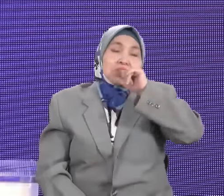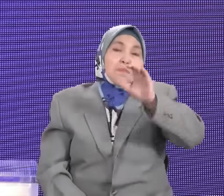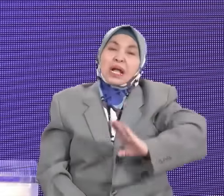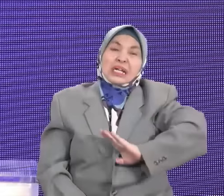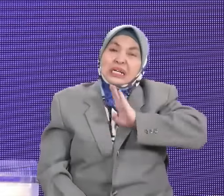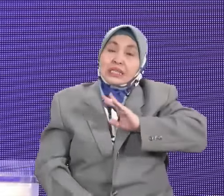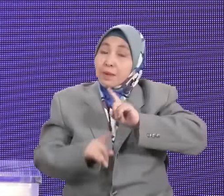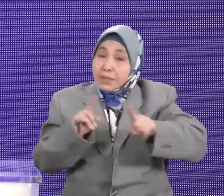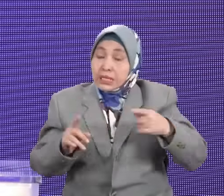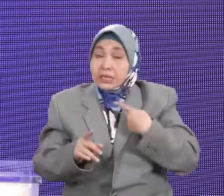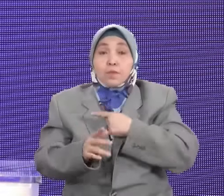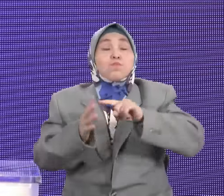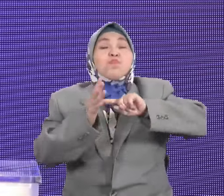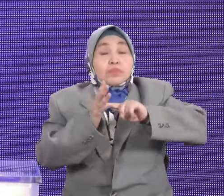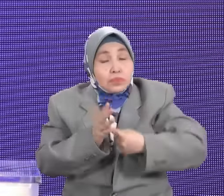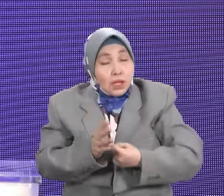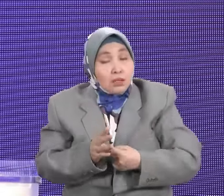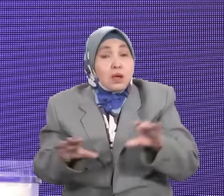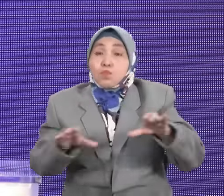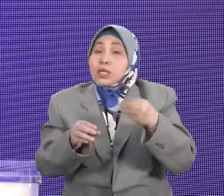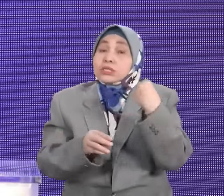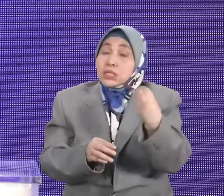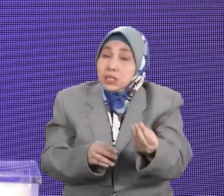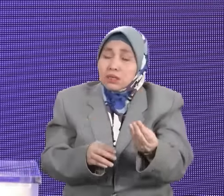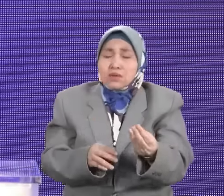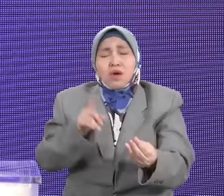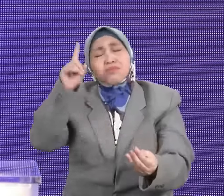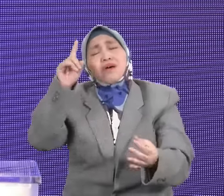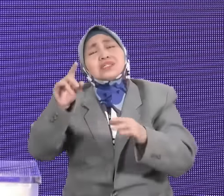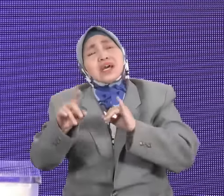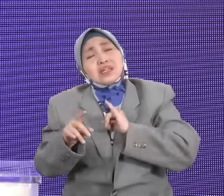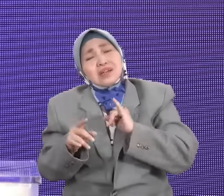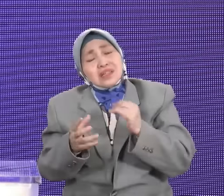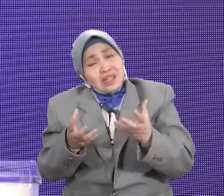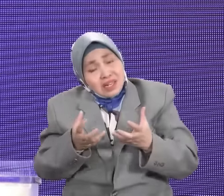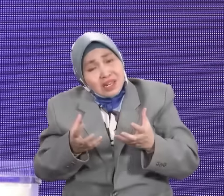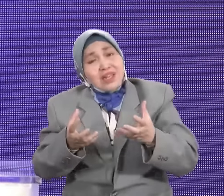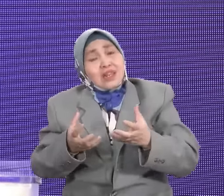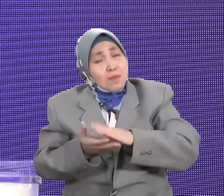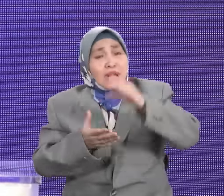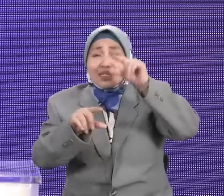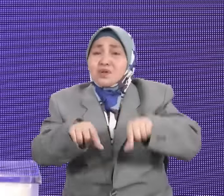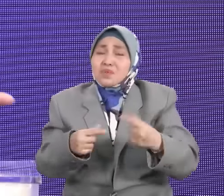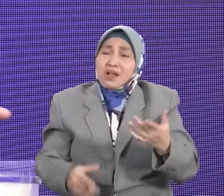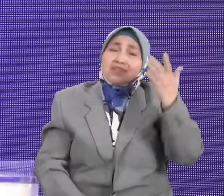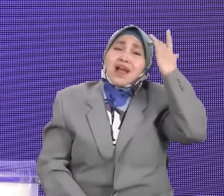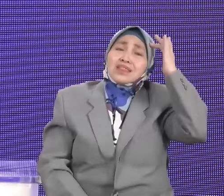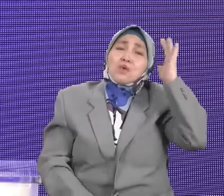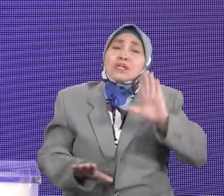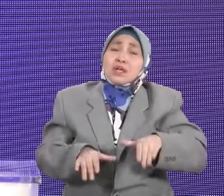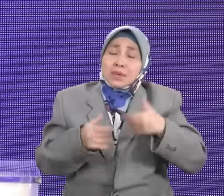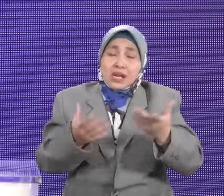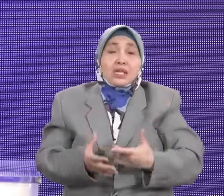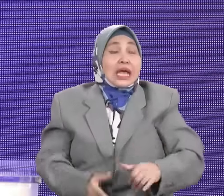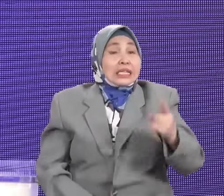kalau kita mulai saja nah buat sikit ya kita ya Allah saya ini belajar Quran tak tahu tak cariin